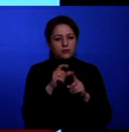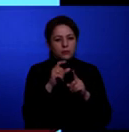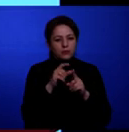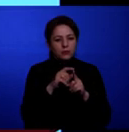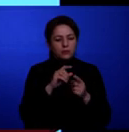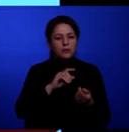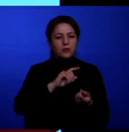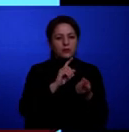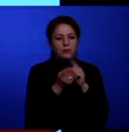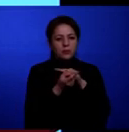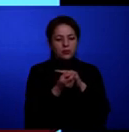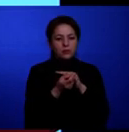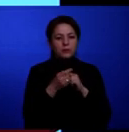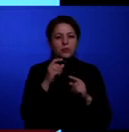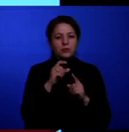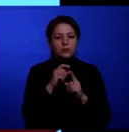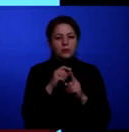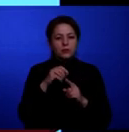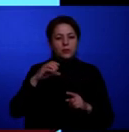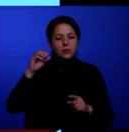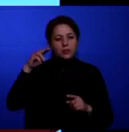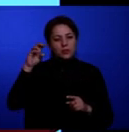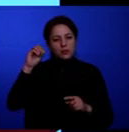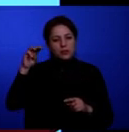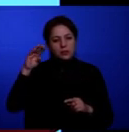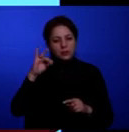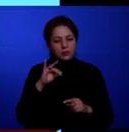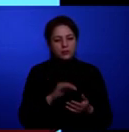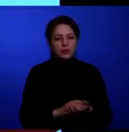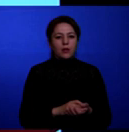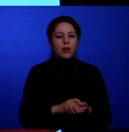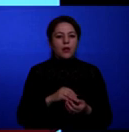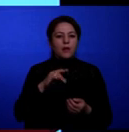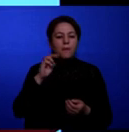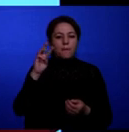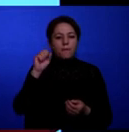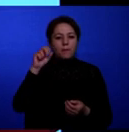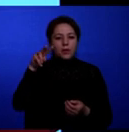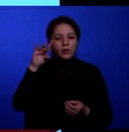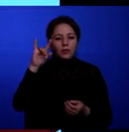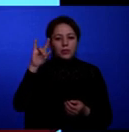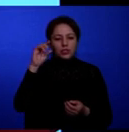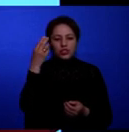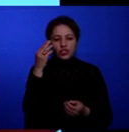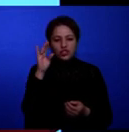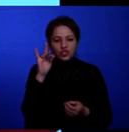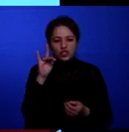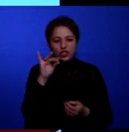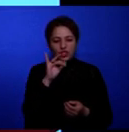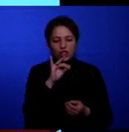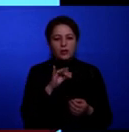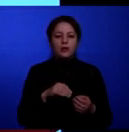дети строят ледяную корку малыши сделали снегу холмик и заливают его